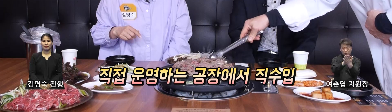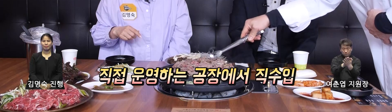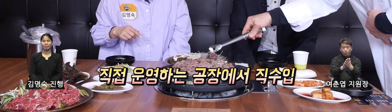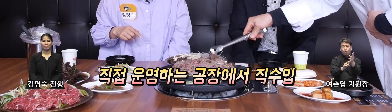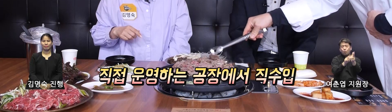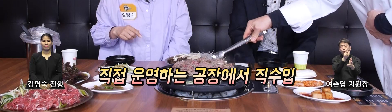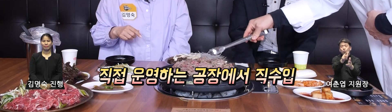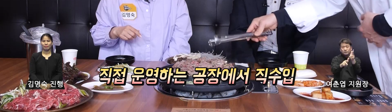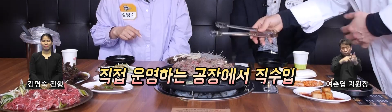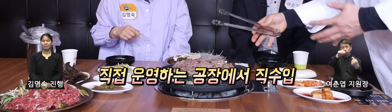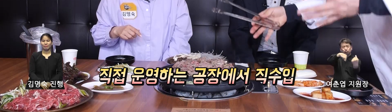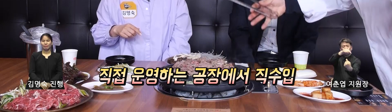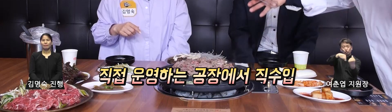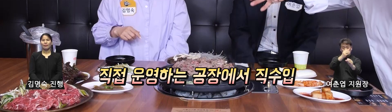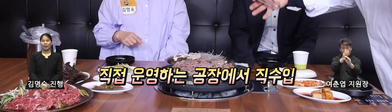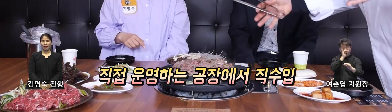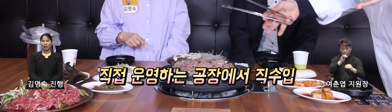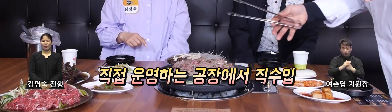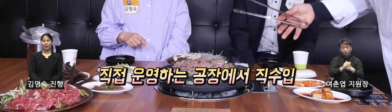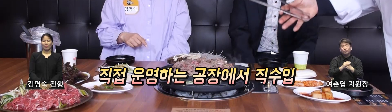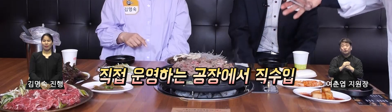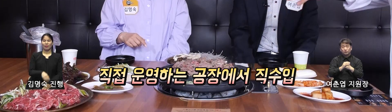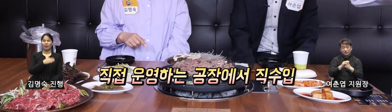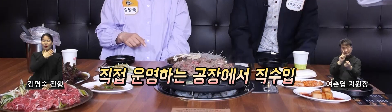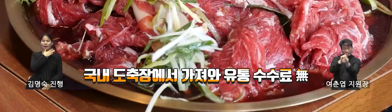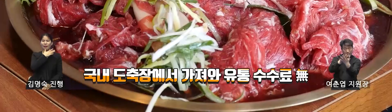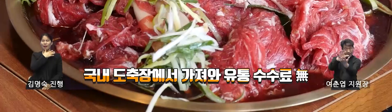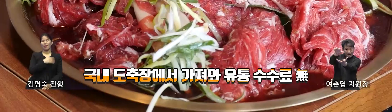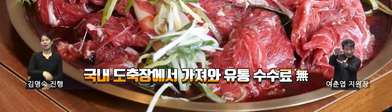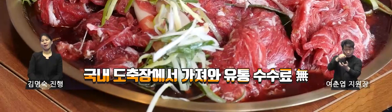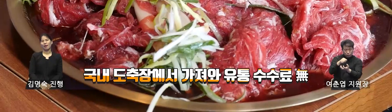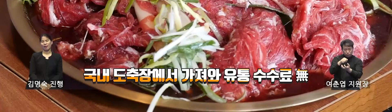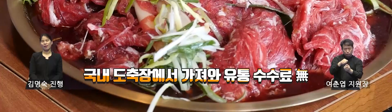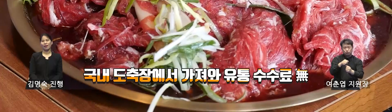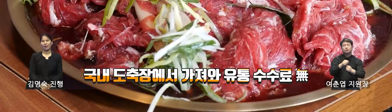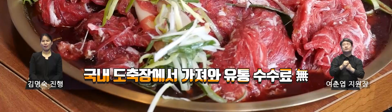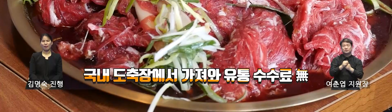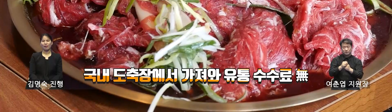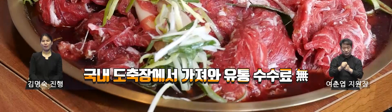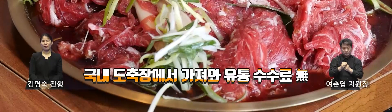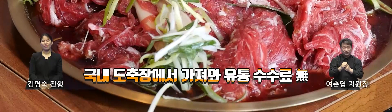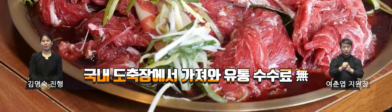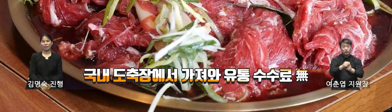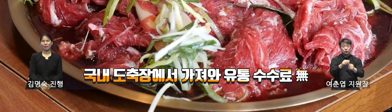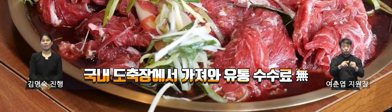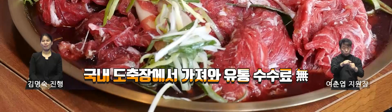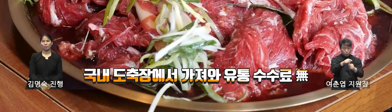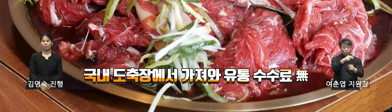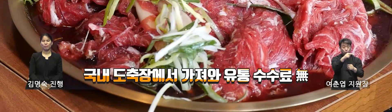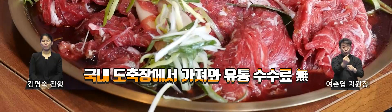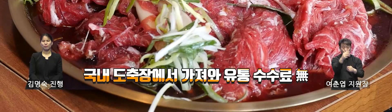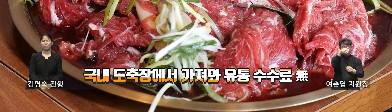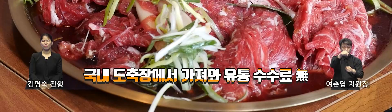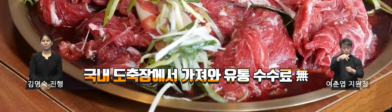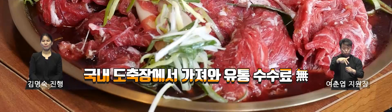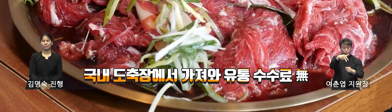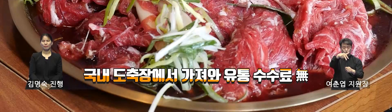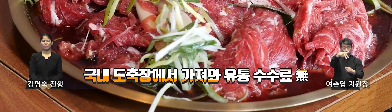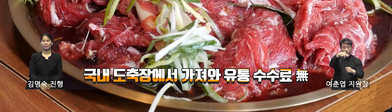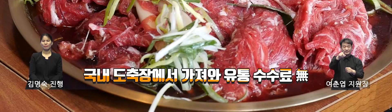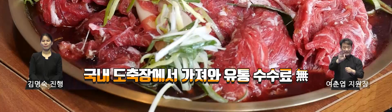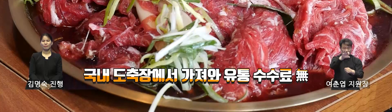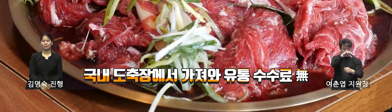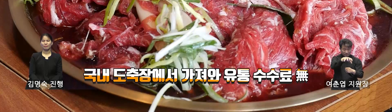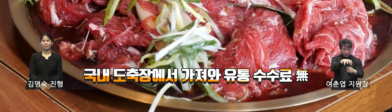제가 직접 공장도 운영을 하고 직수입할 수 있는 중간 마진, 국내산은 공장에서 또 추장에서 갖고 오는 그 유통 마진을